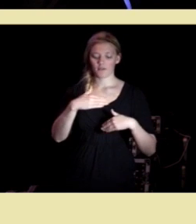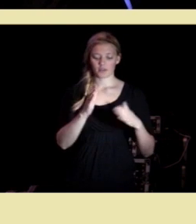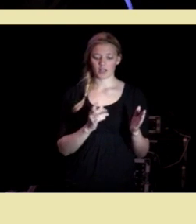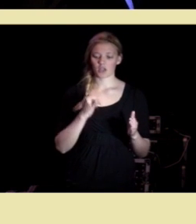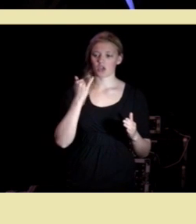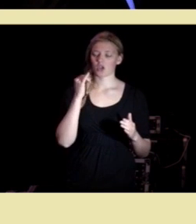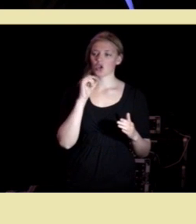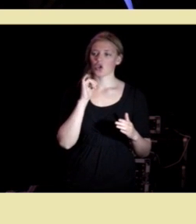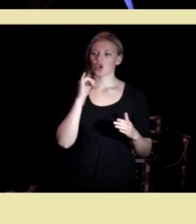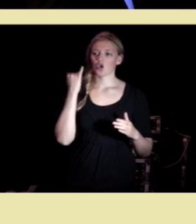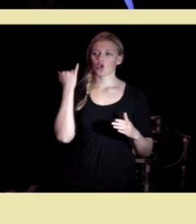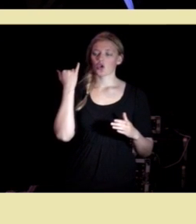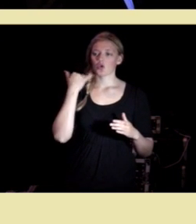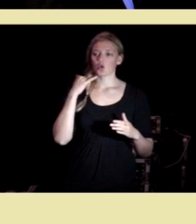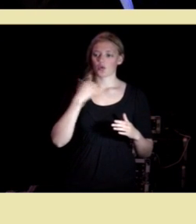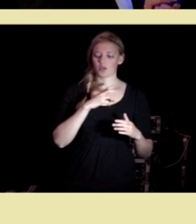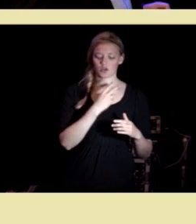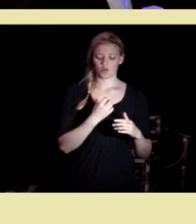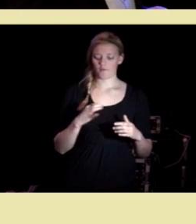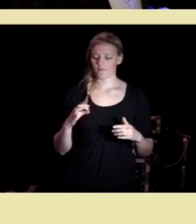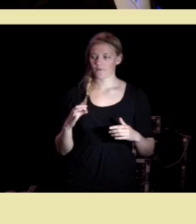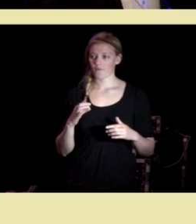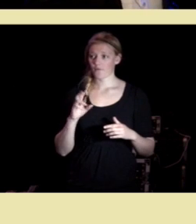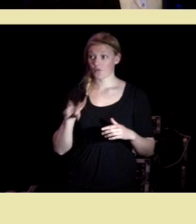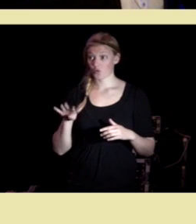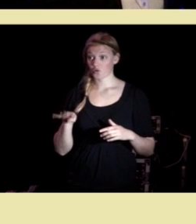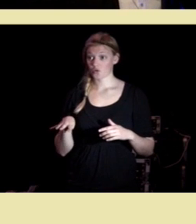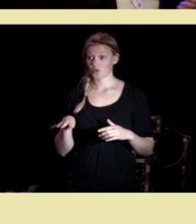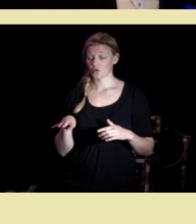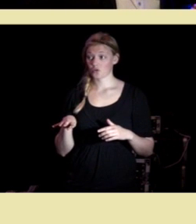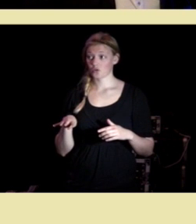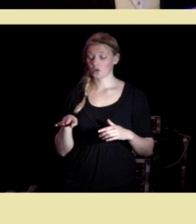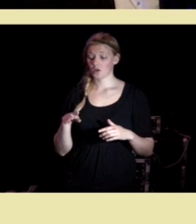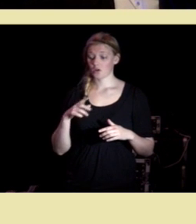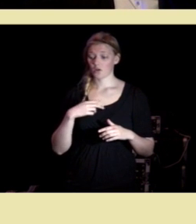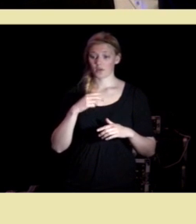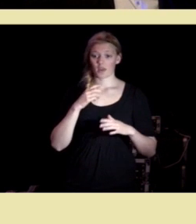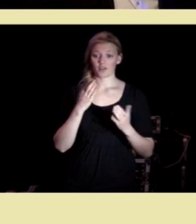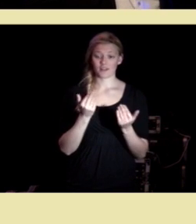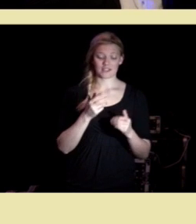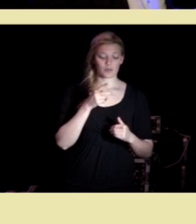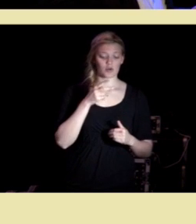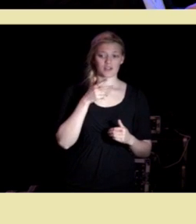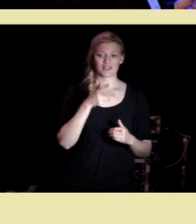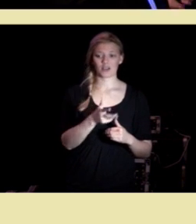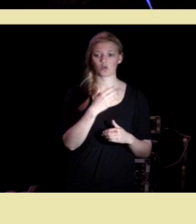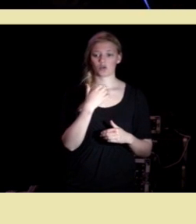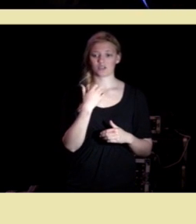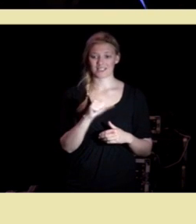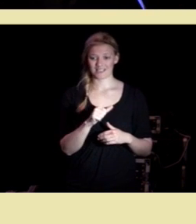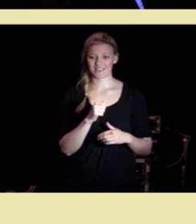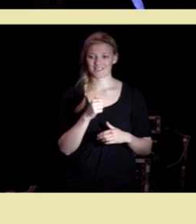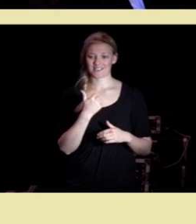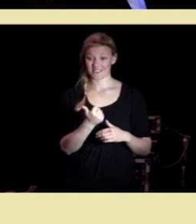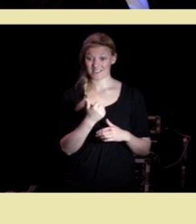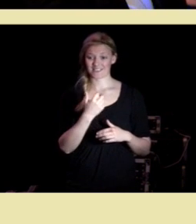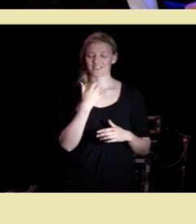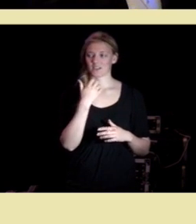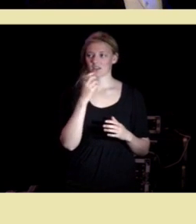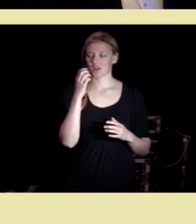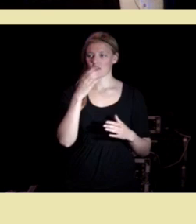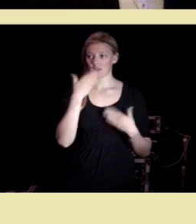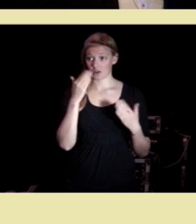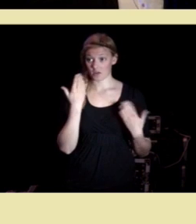juni 2014. Da hadde de gjensnittlig ventetid på 306 dager. Det er jo en stund, det. Og så ser vi at det